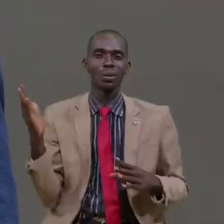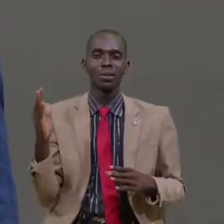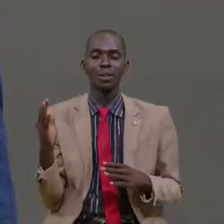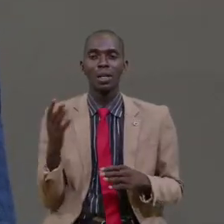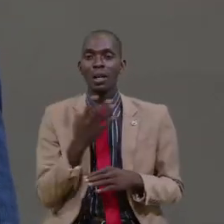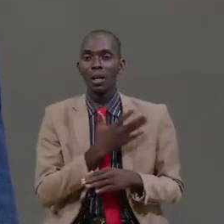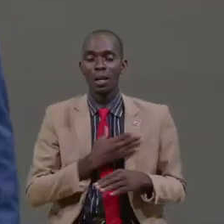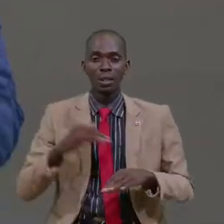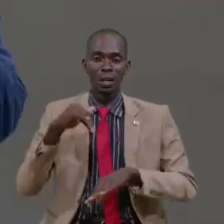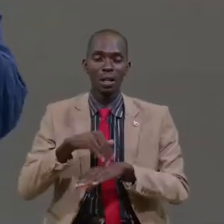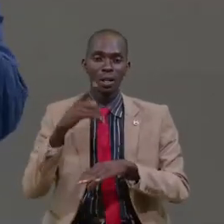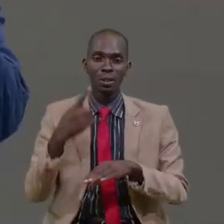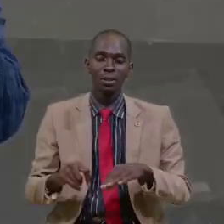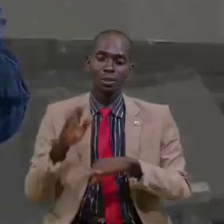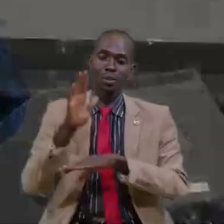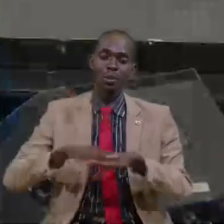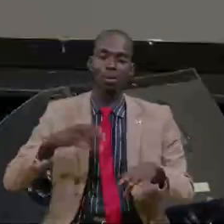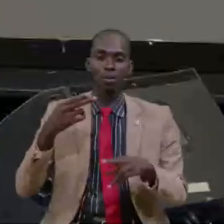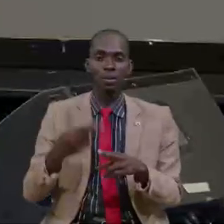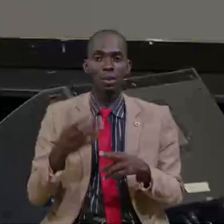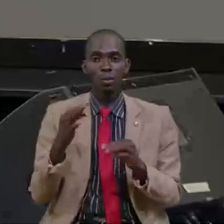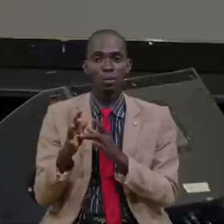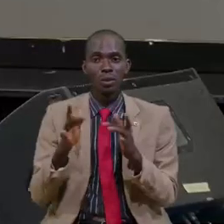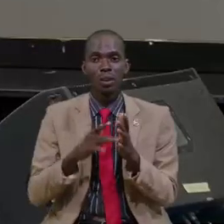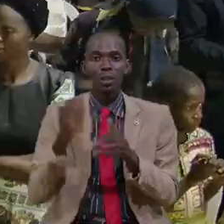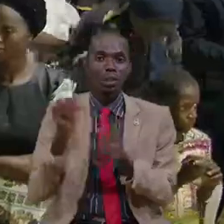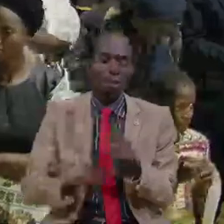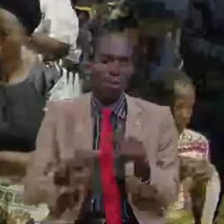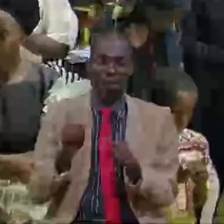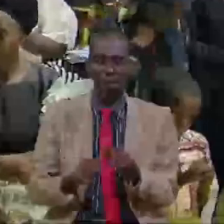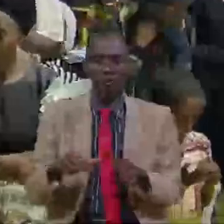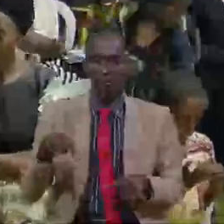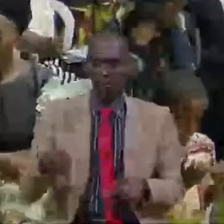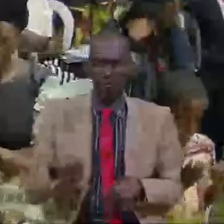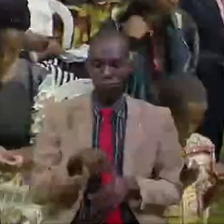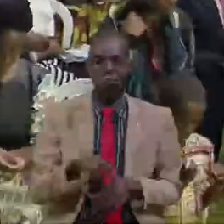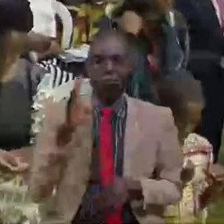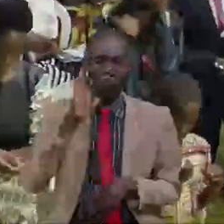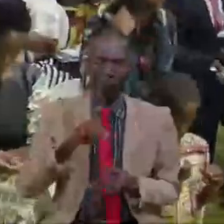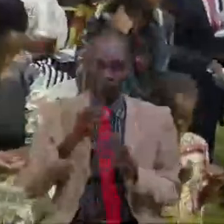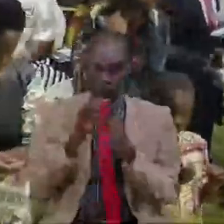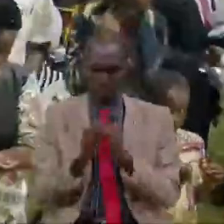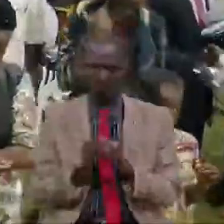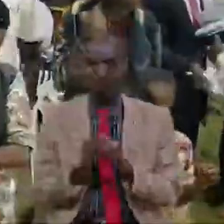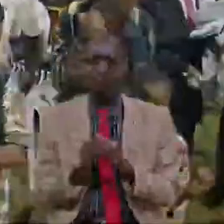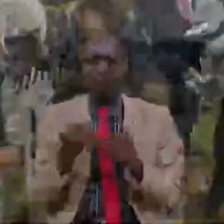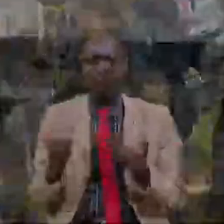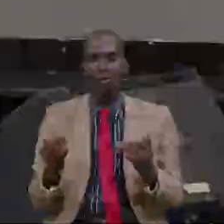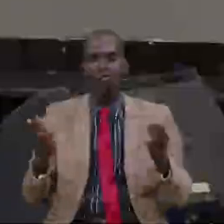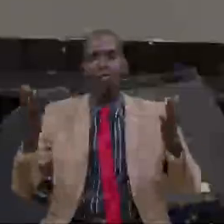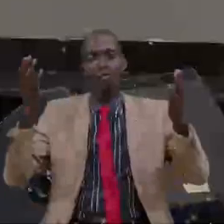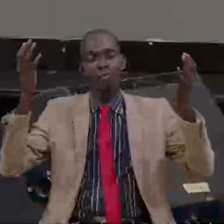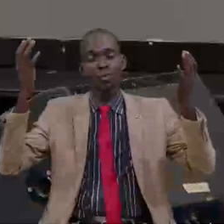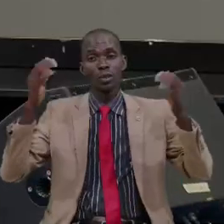disparaître. À la mention du nom de Jésus, tout genou fléchira. Lève ta